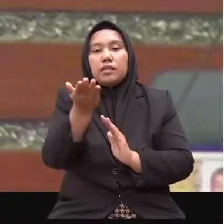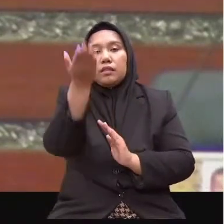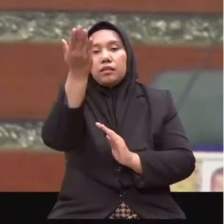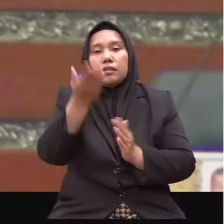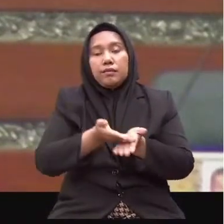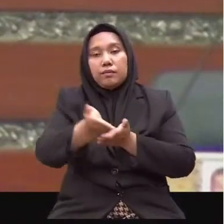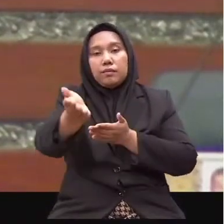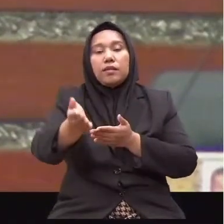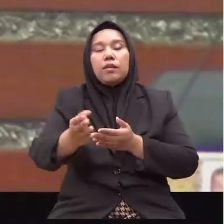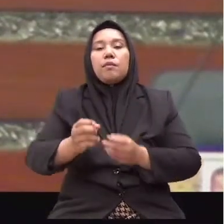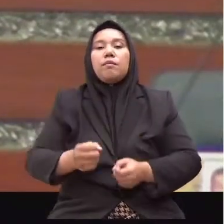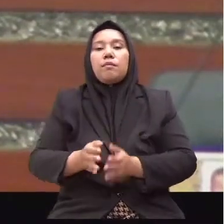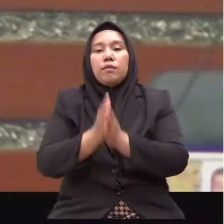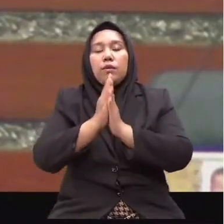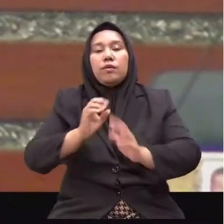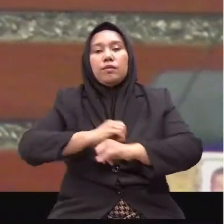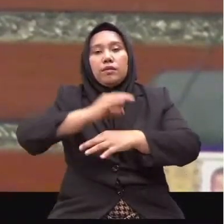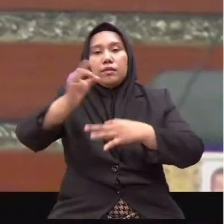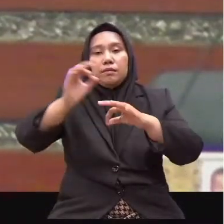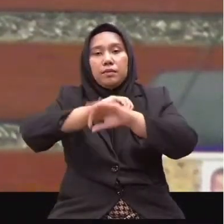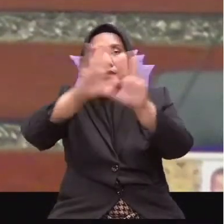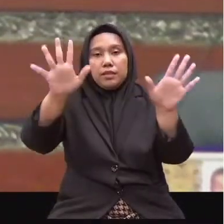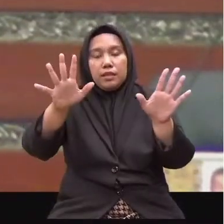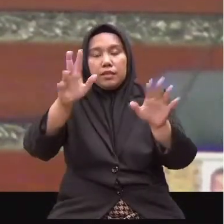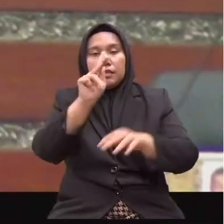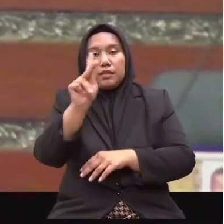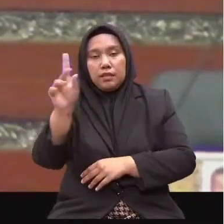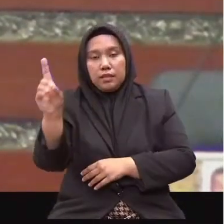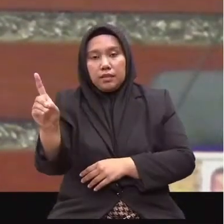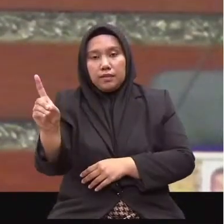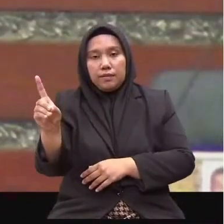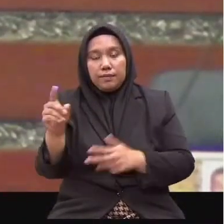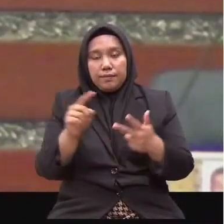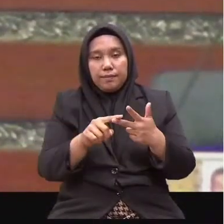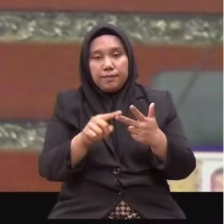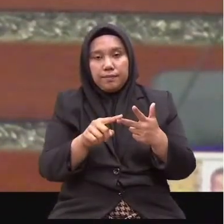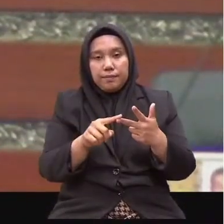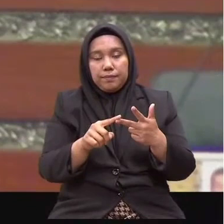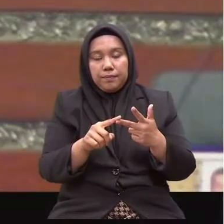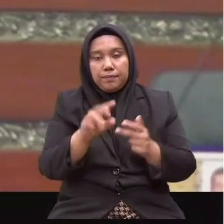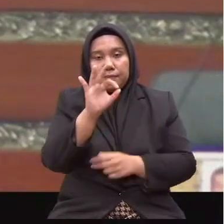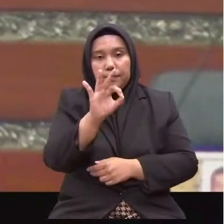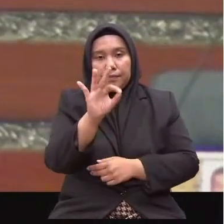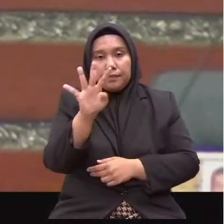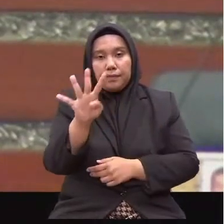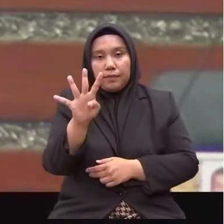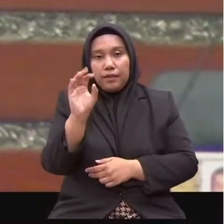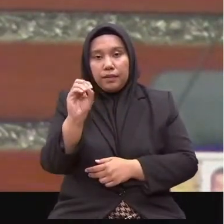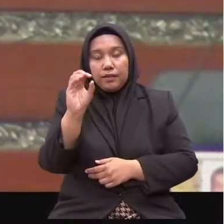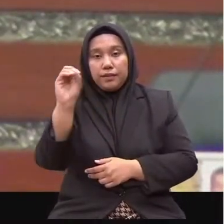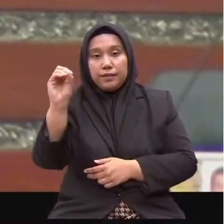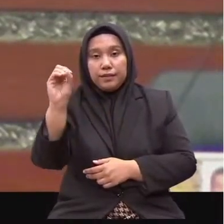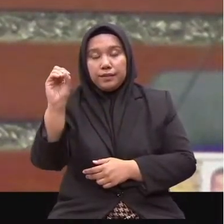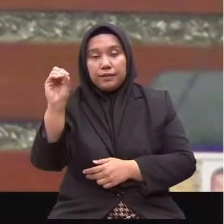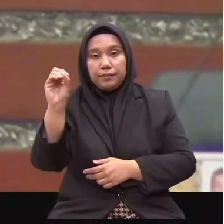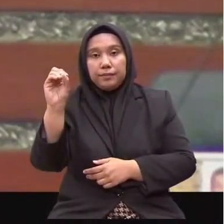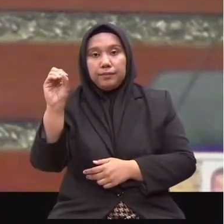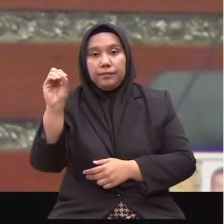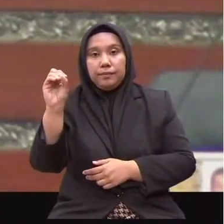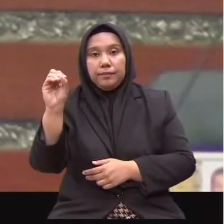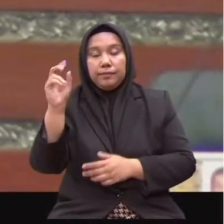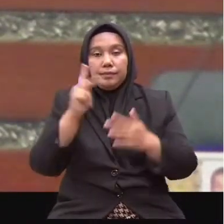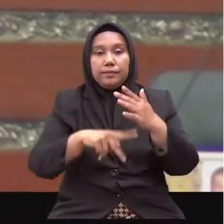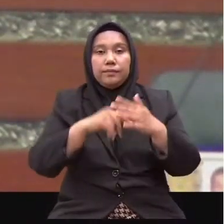penjelasan daripada ketiga adalah dibawa pembangunan di bawah butiran 9400 yaitu